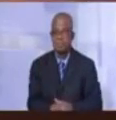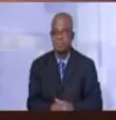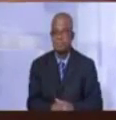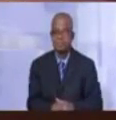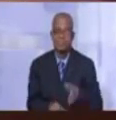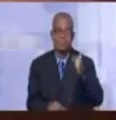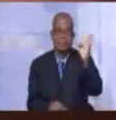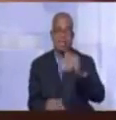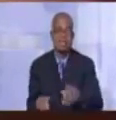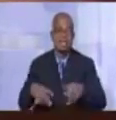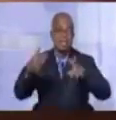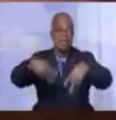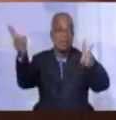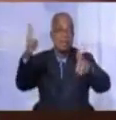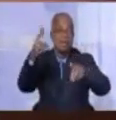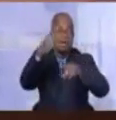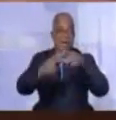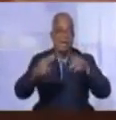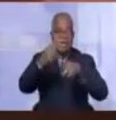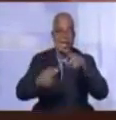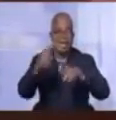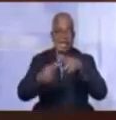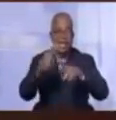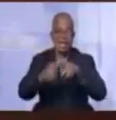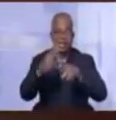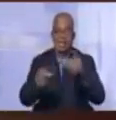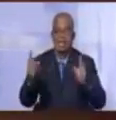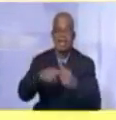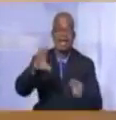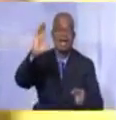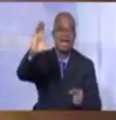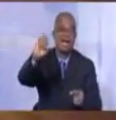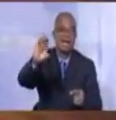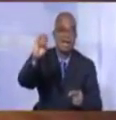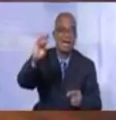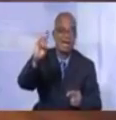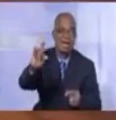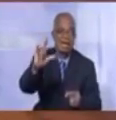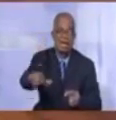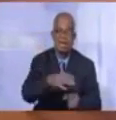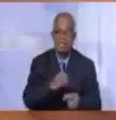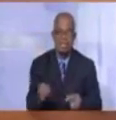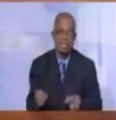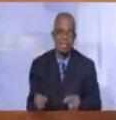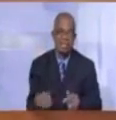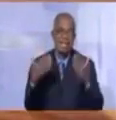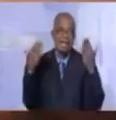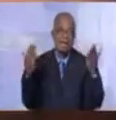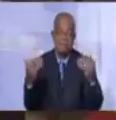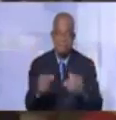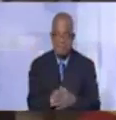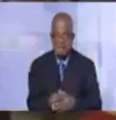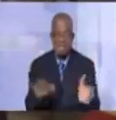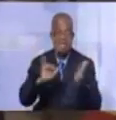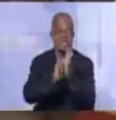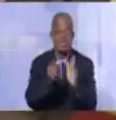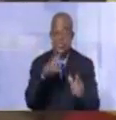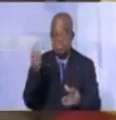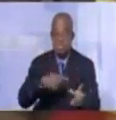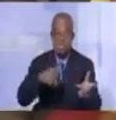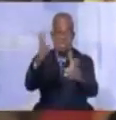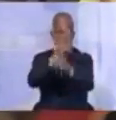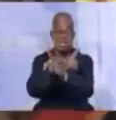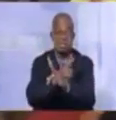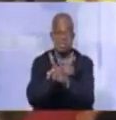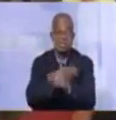À l'Hippodrome de Cocody ce samedi, il est 21h. C'est ici que l'équipe de l'ARMA, l'autorité de régulation de la restauration et des